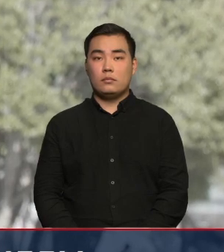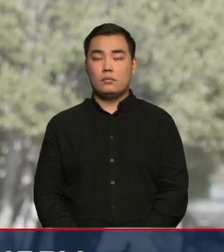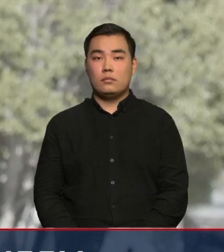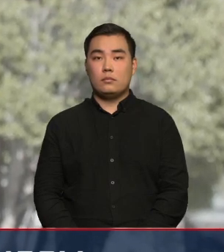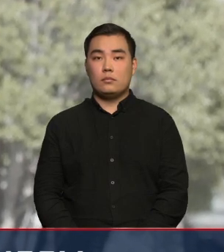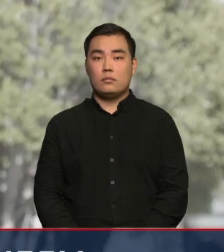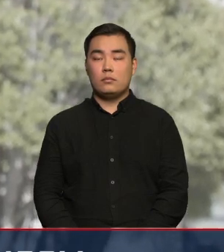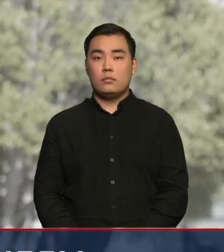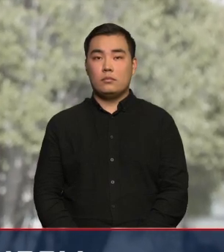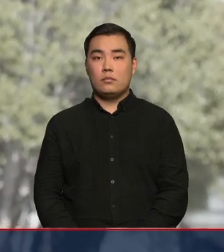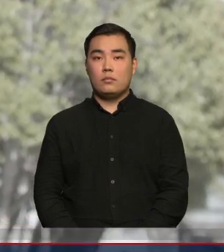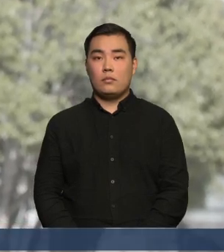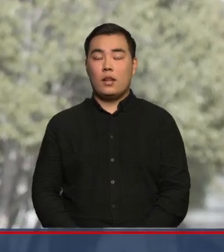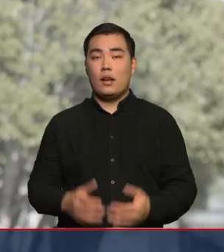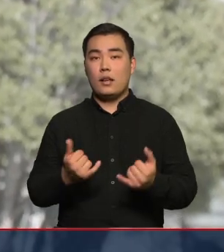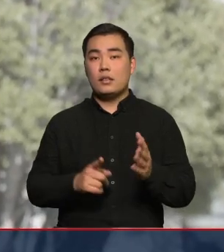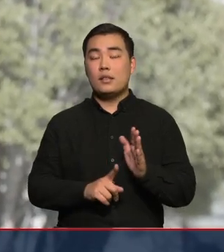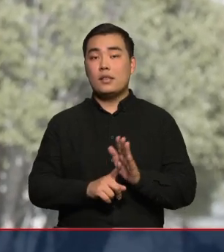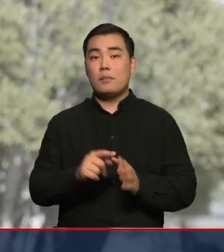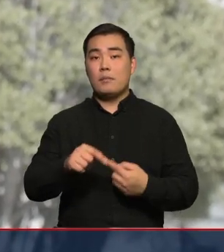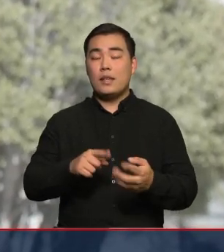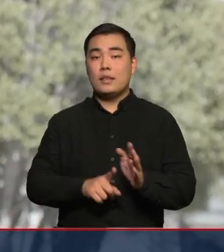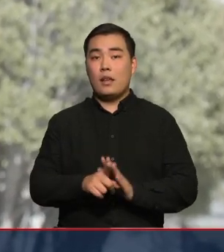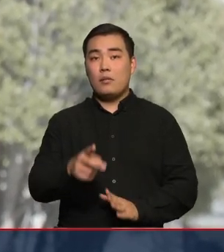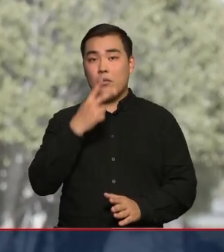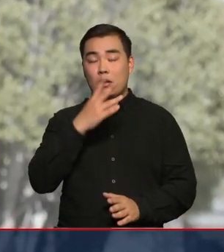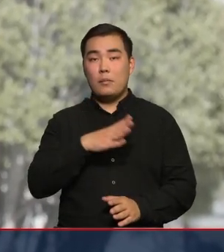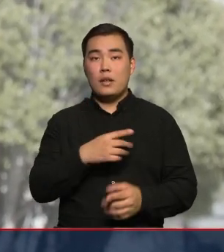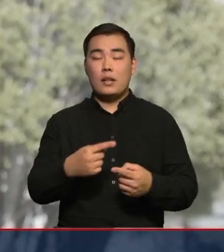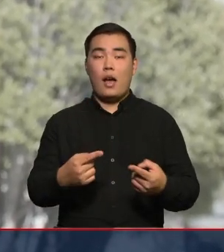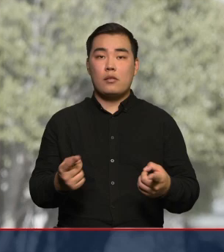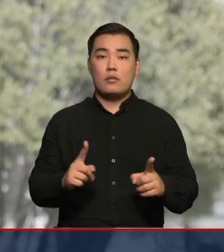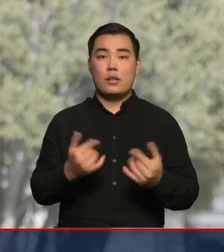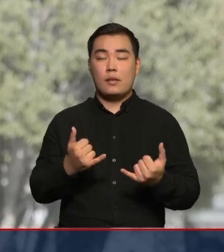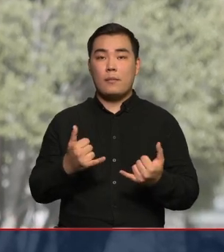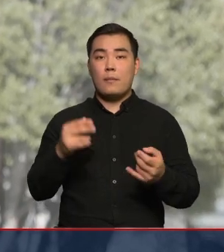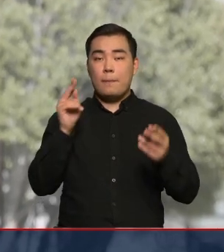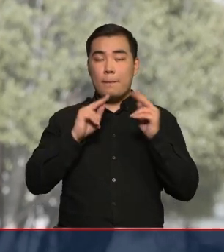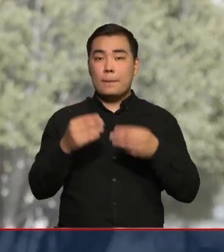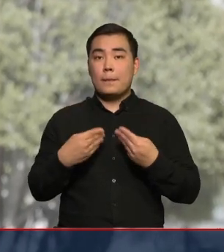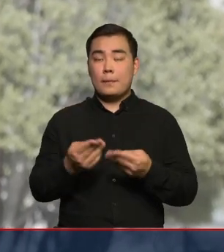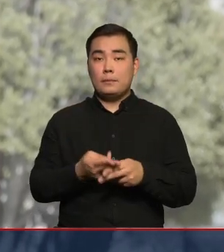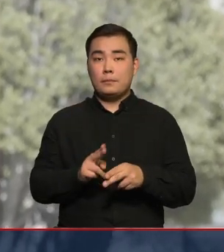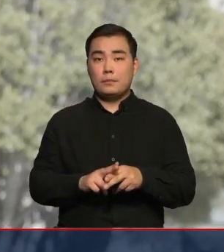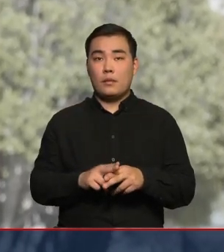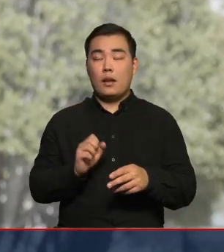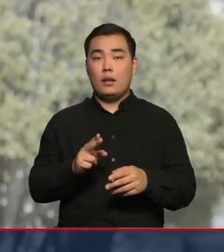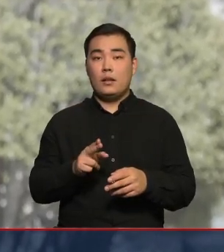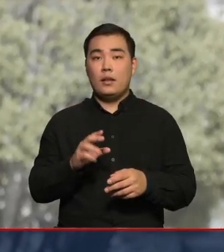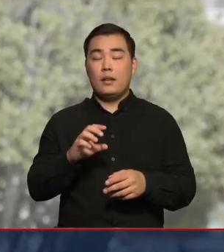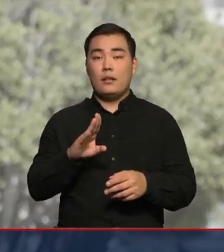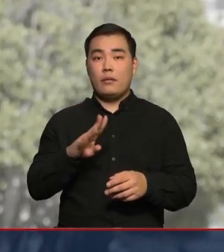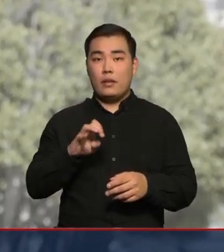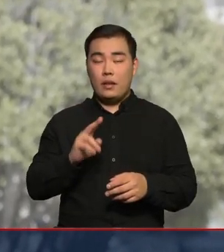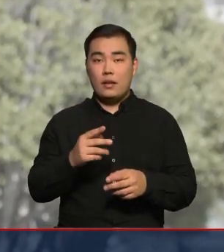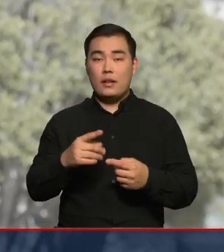Біз бүгін жаңа стартаптардың біразын көрдік. Оның дені басым бөлігі білім беруге қатысты екен, education, edtech